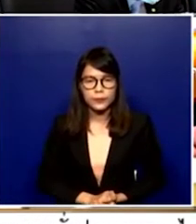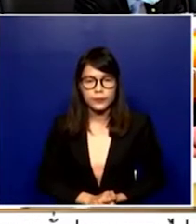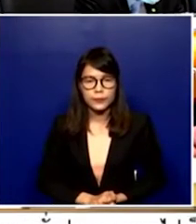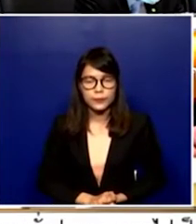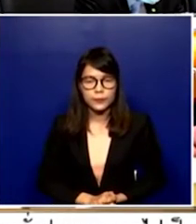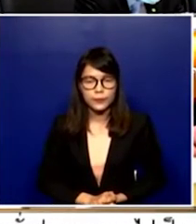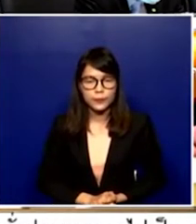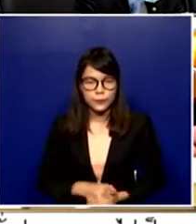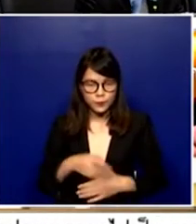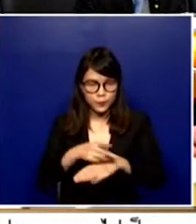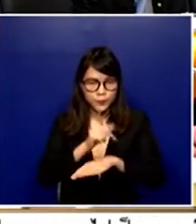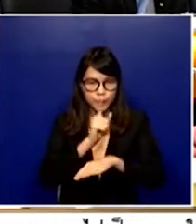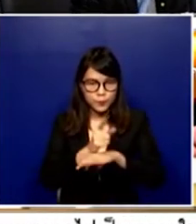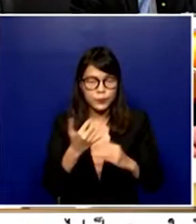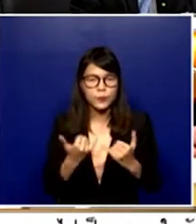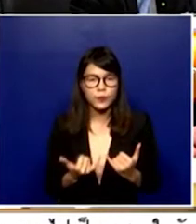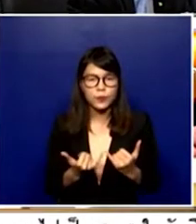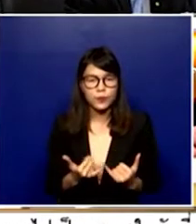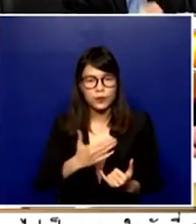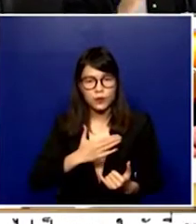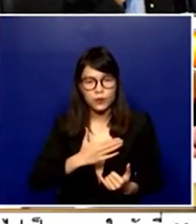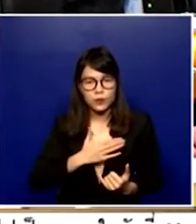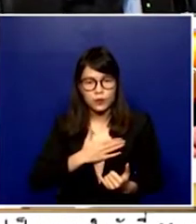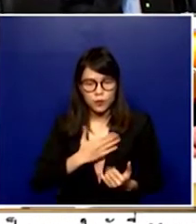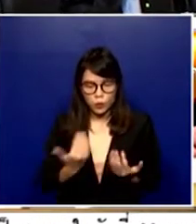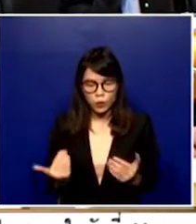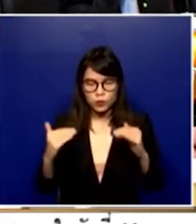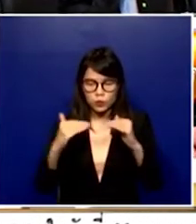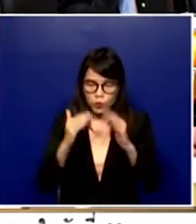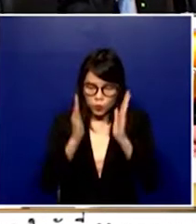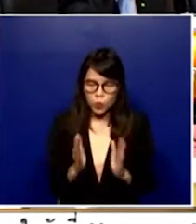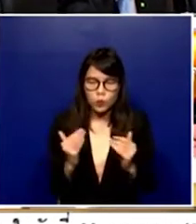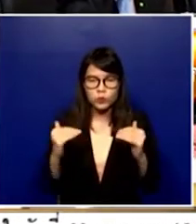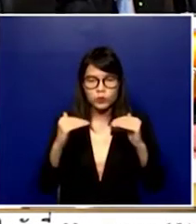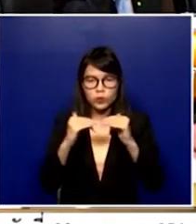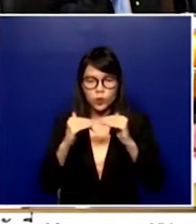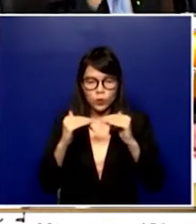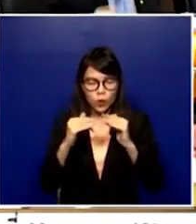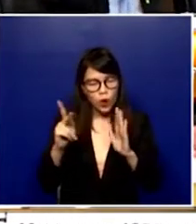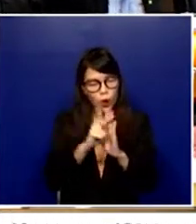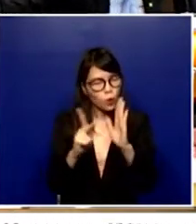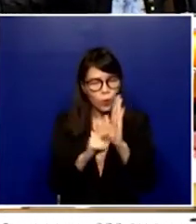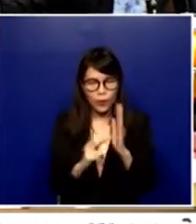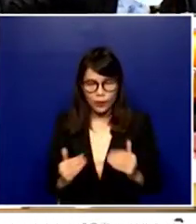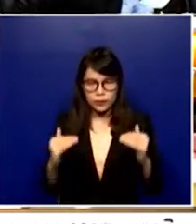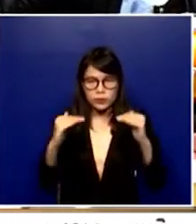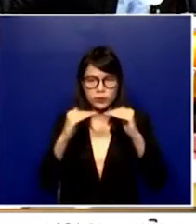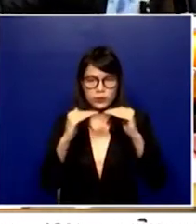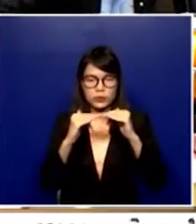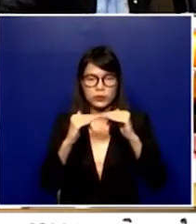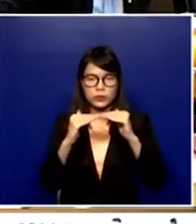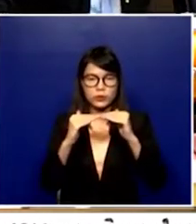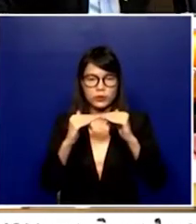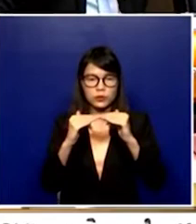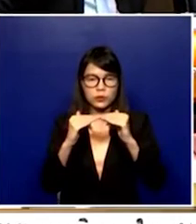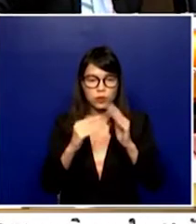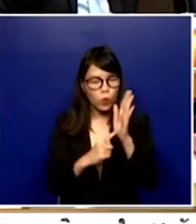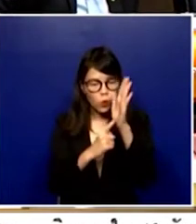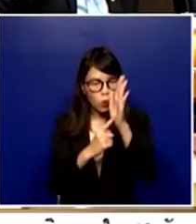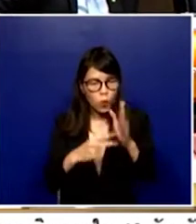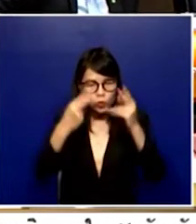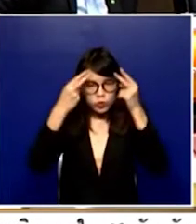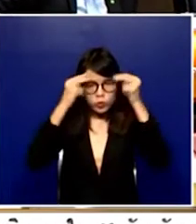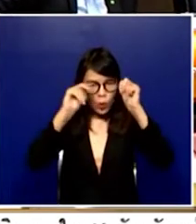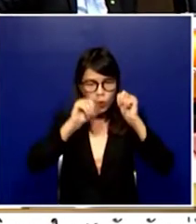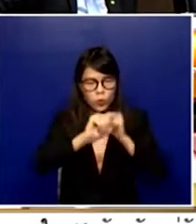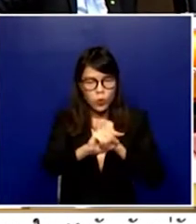ท่ประทนค่ะ บุคคลต้องเสมอภาคเข้าเทียมกันต่หนากฎหมายยกเว้น นายกรัมัลธี จะ